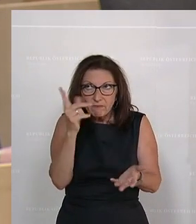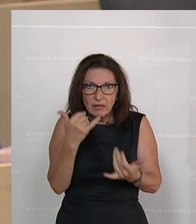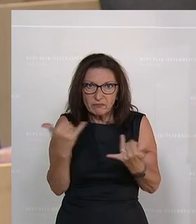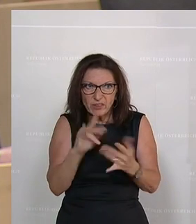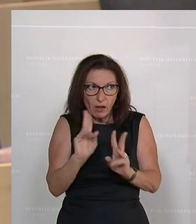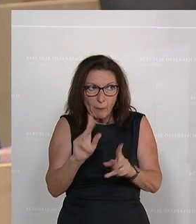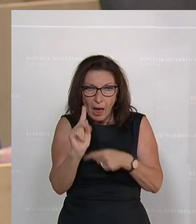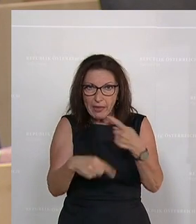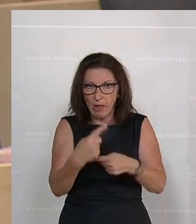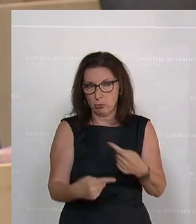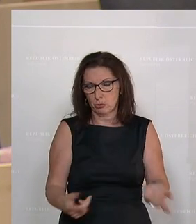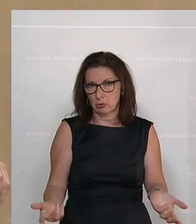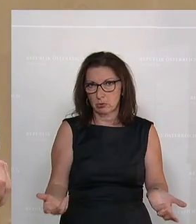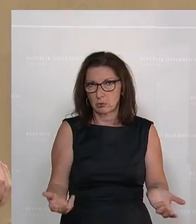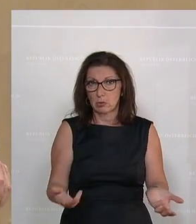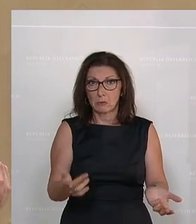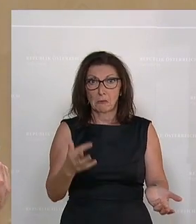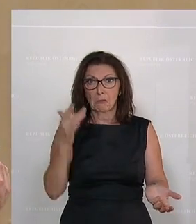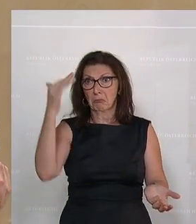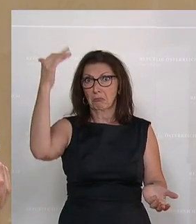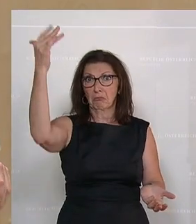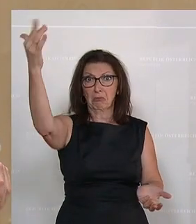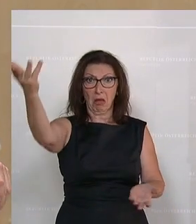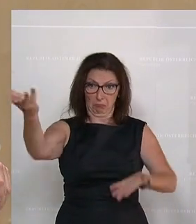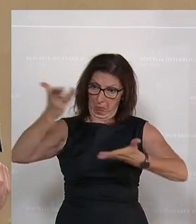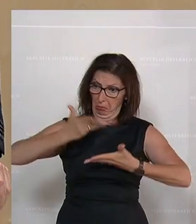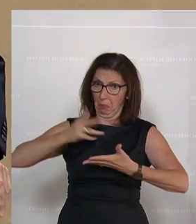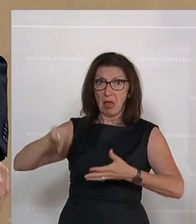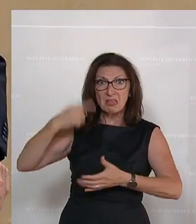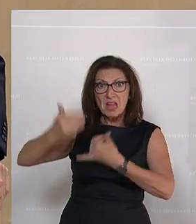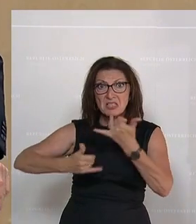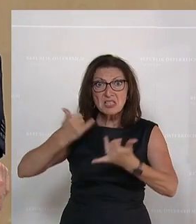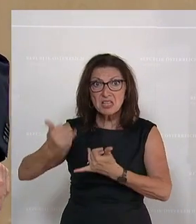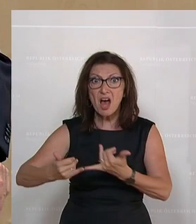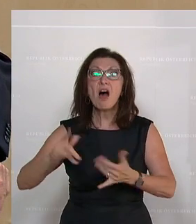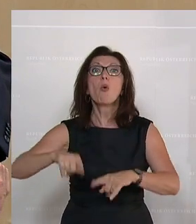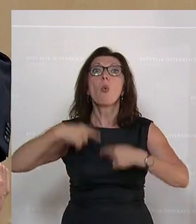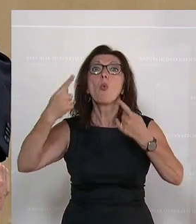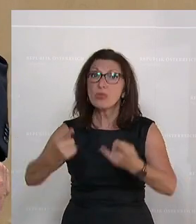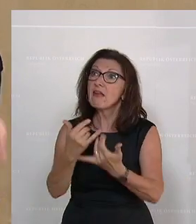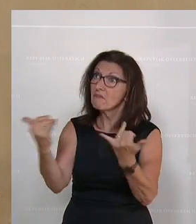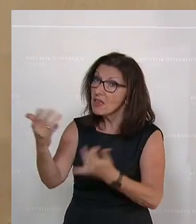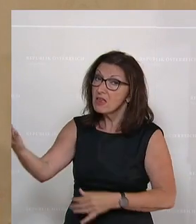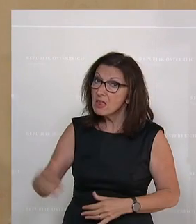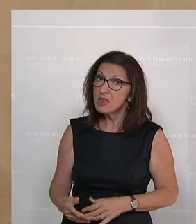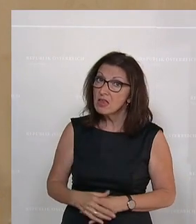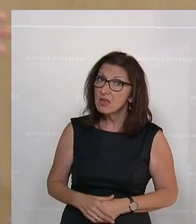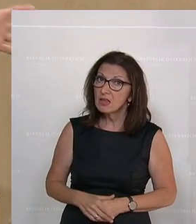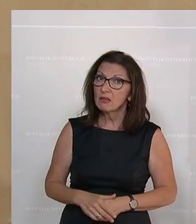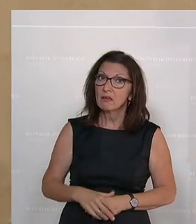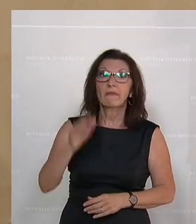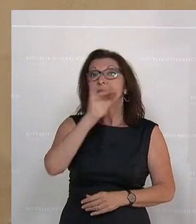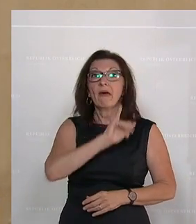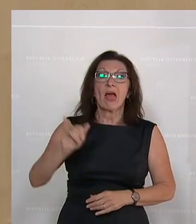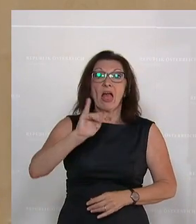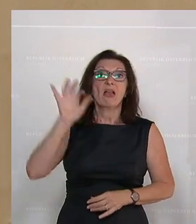so und der irgendwann einmal daherkommt kollege büdinger nächstes jahr wenn was passiert ist wenn was passiert ist wenn die inflation schon wieder